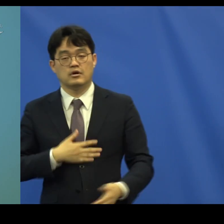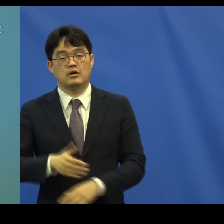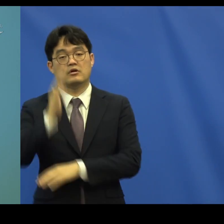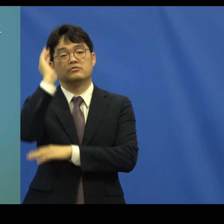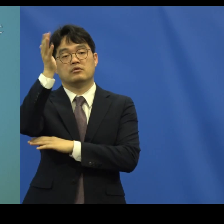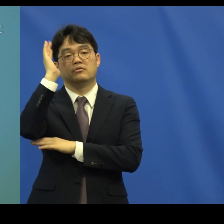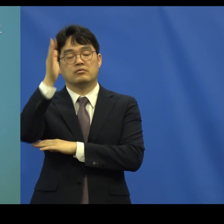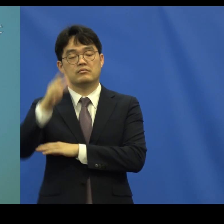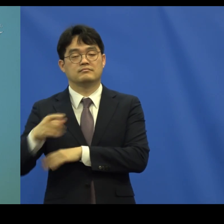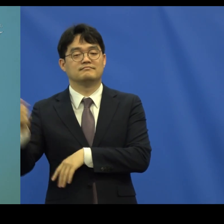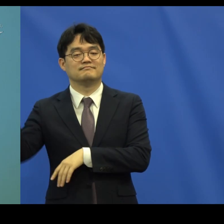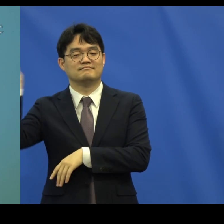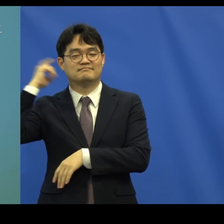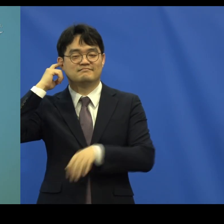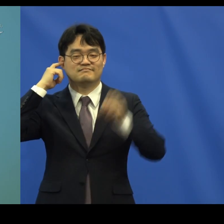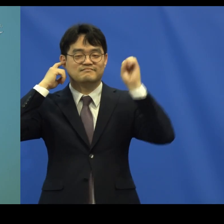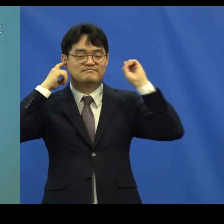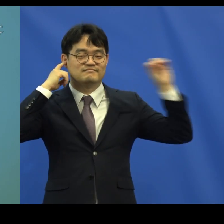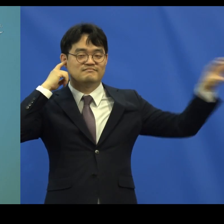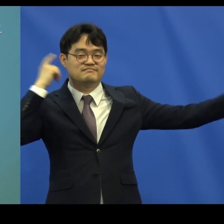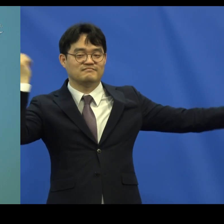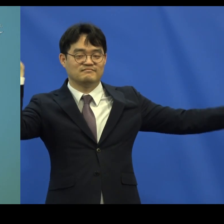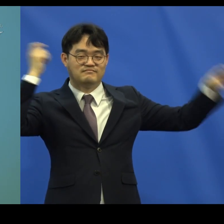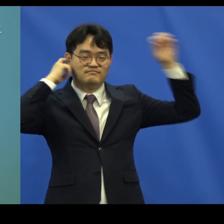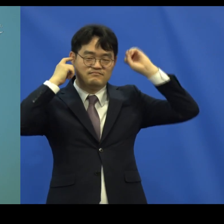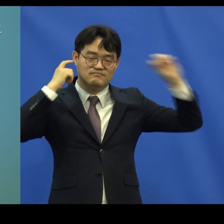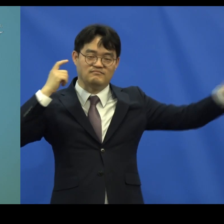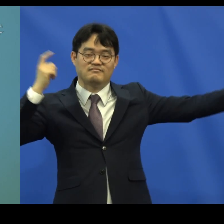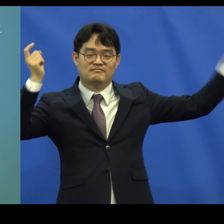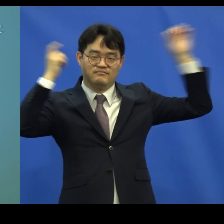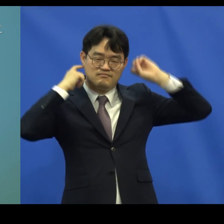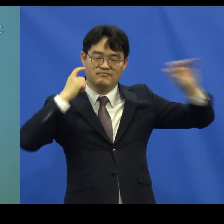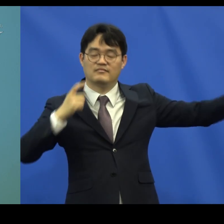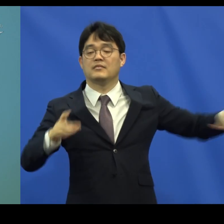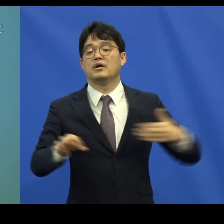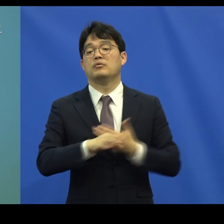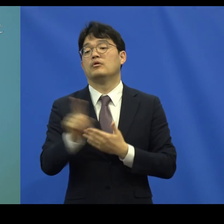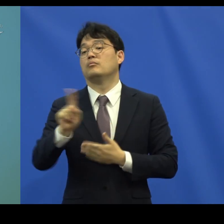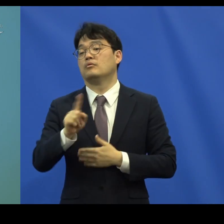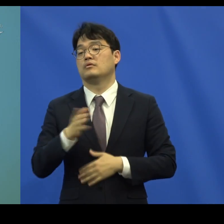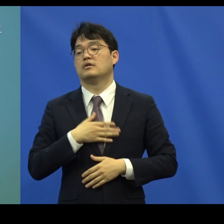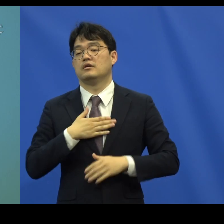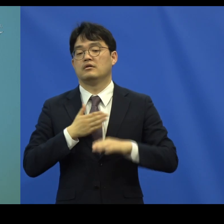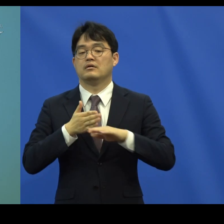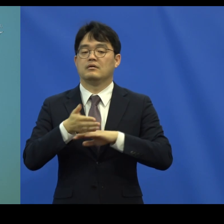해요? 서서히 죽어가고 있는 거예요. 말씀으로부터 멀어져.